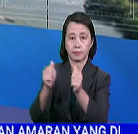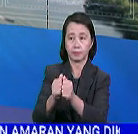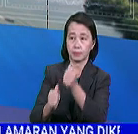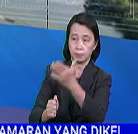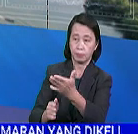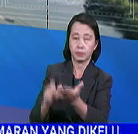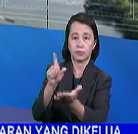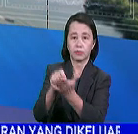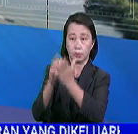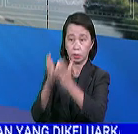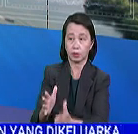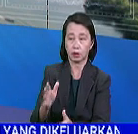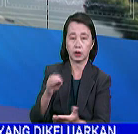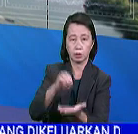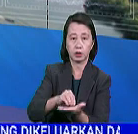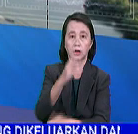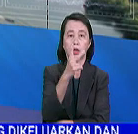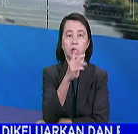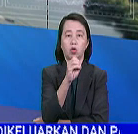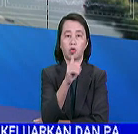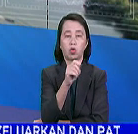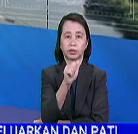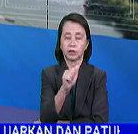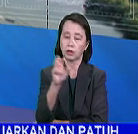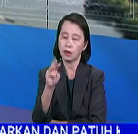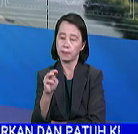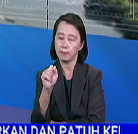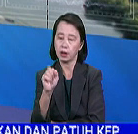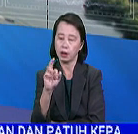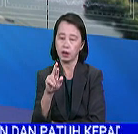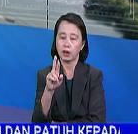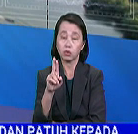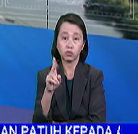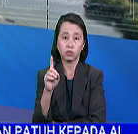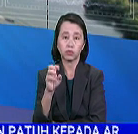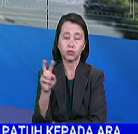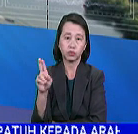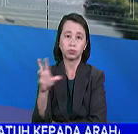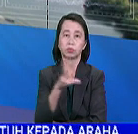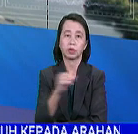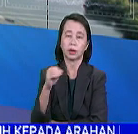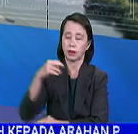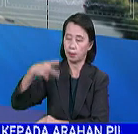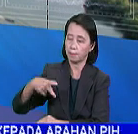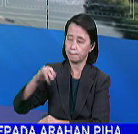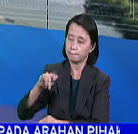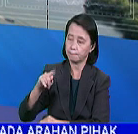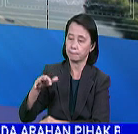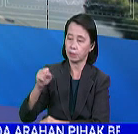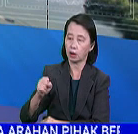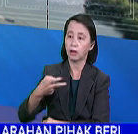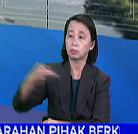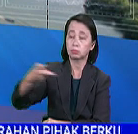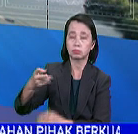bersama-sama wartawan yang berada di kota marudu jalan pintas Saleh Zikri berada di jabatan primatan kebajikan am kota marudu yang